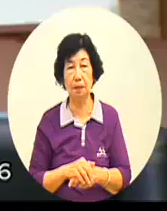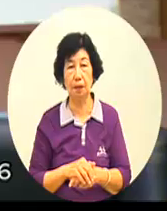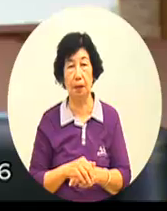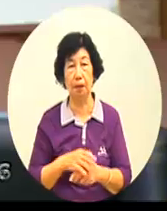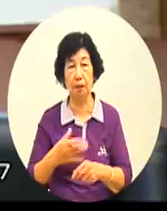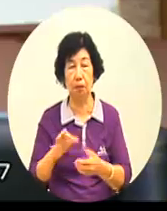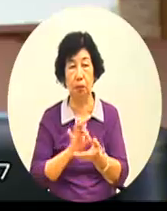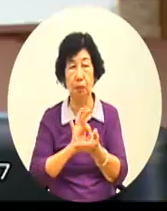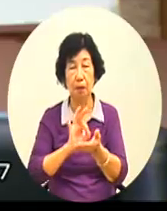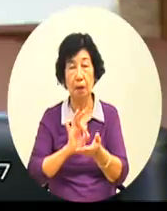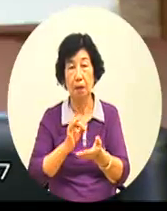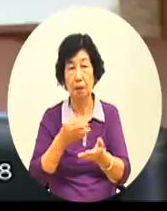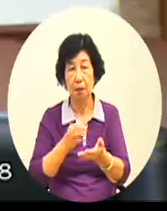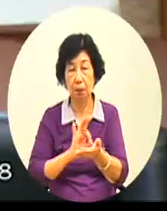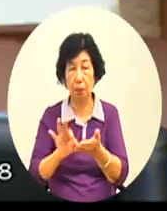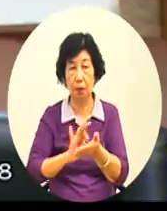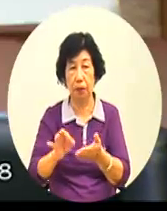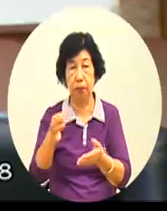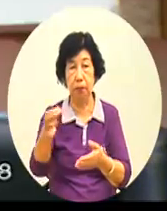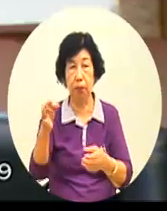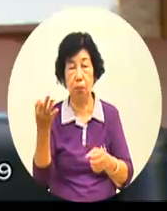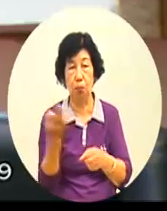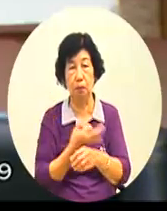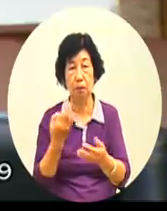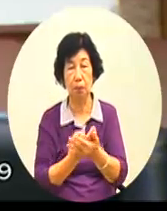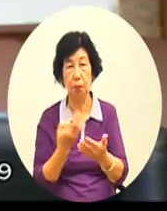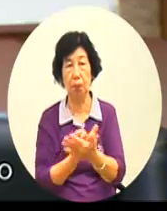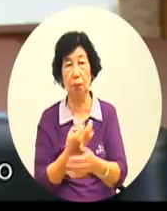那经费跑到哪里去了？